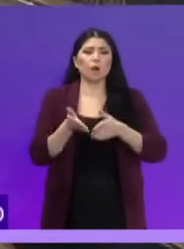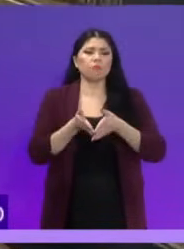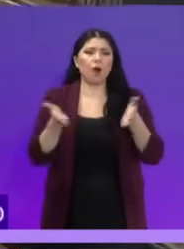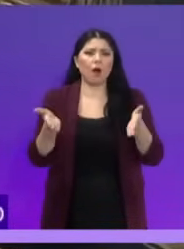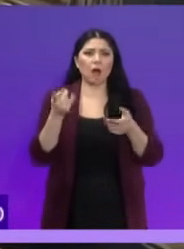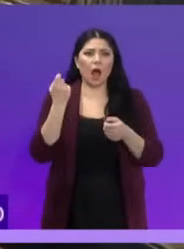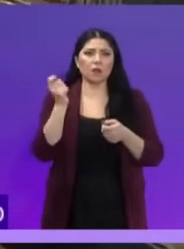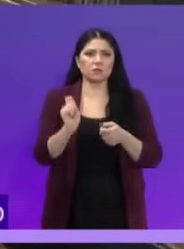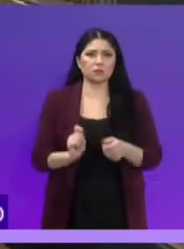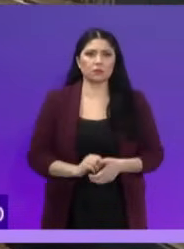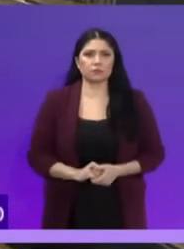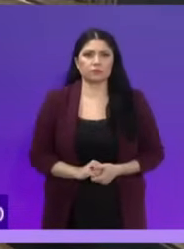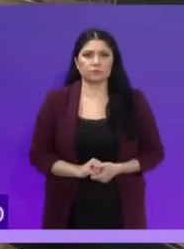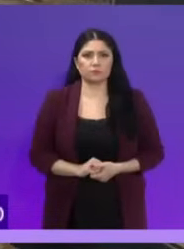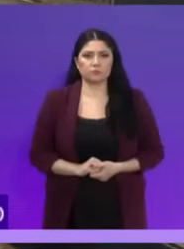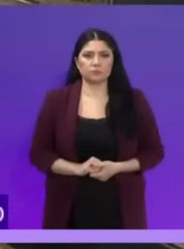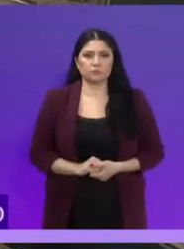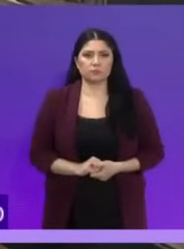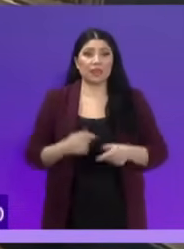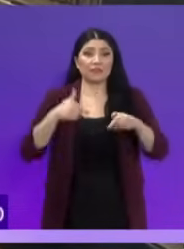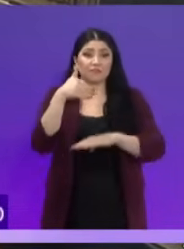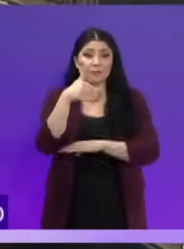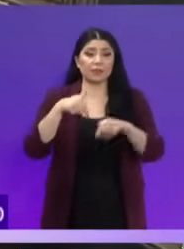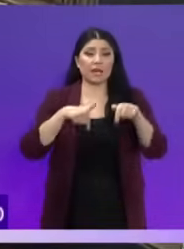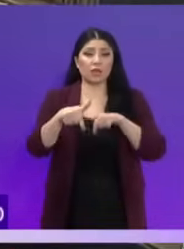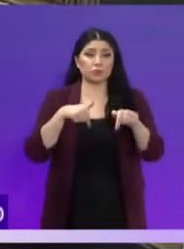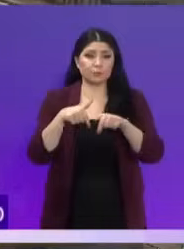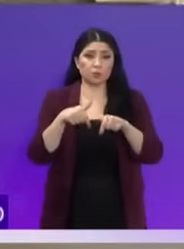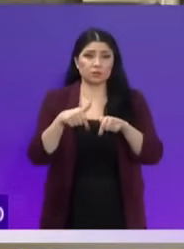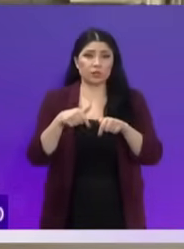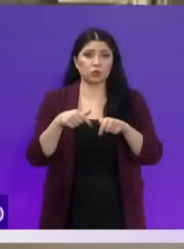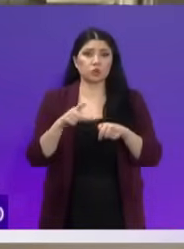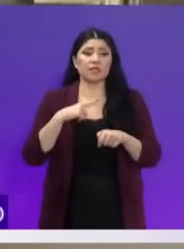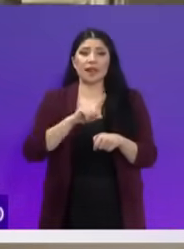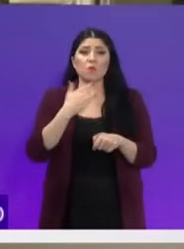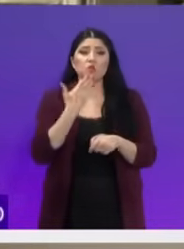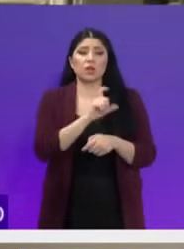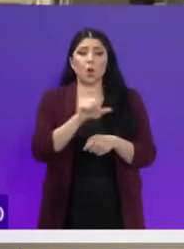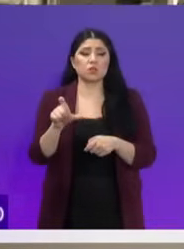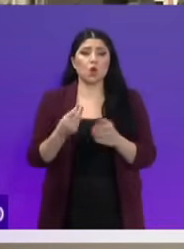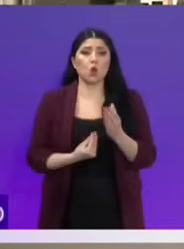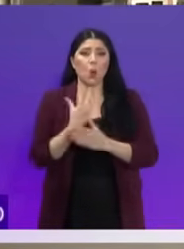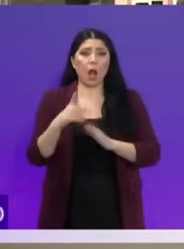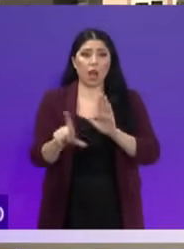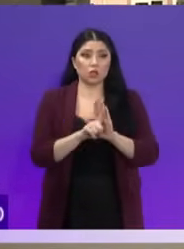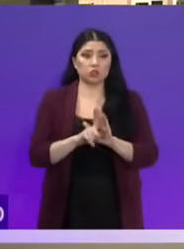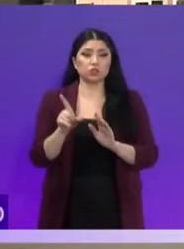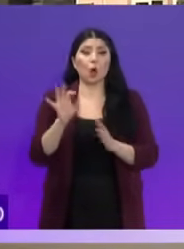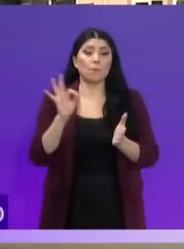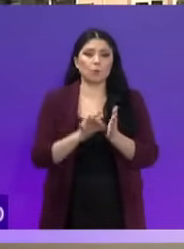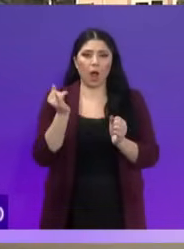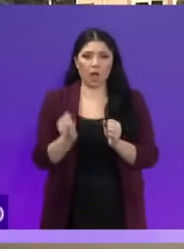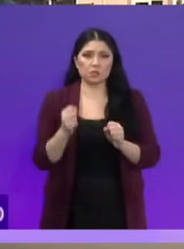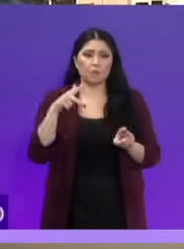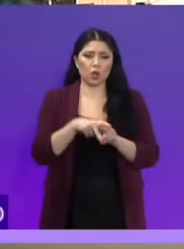ale țării. Vă spuneam că transportatorii sunt nemulțumiți de noua legislație și și-au propus astăzi să